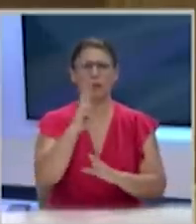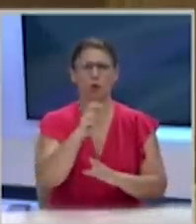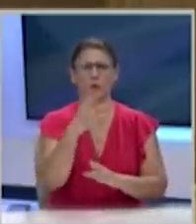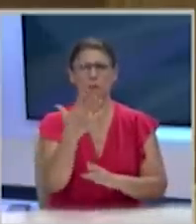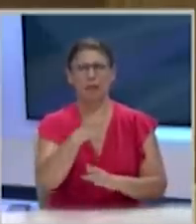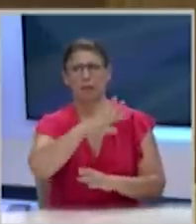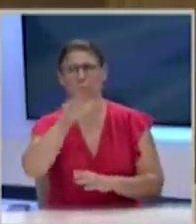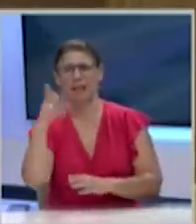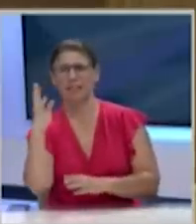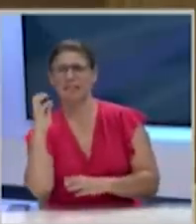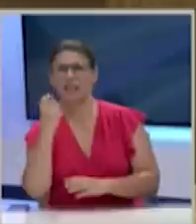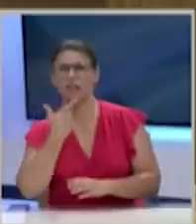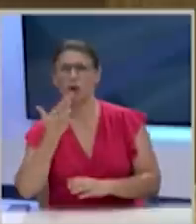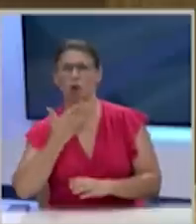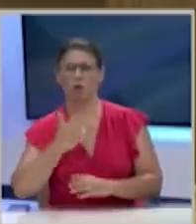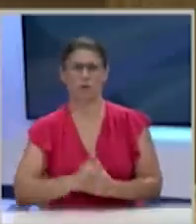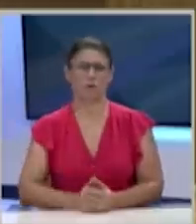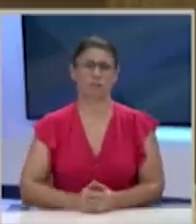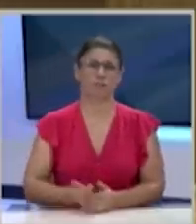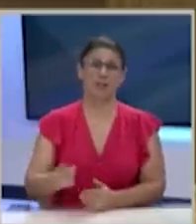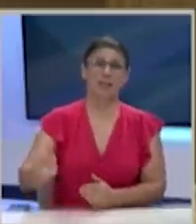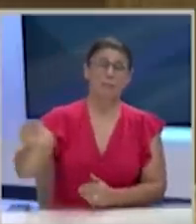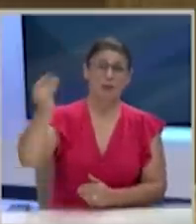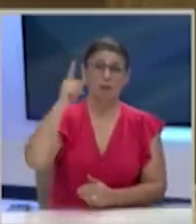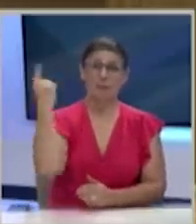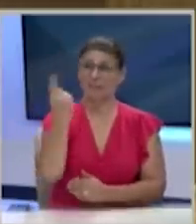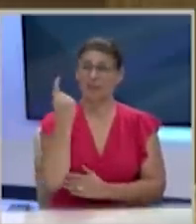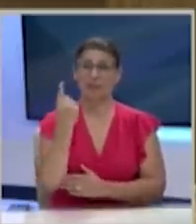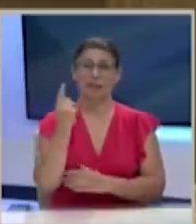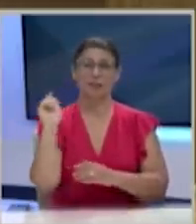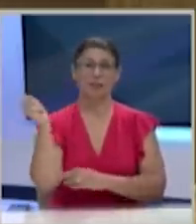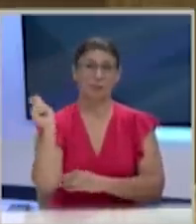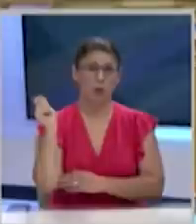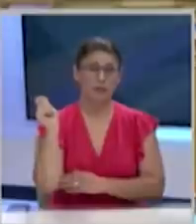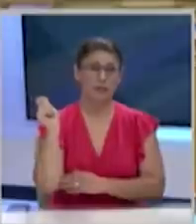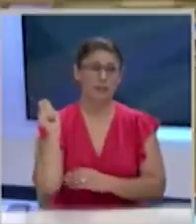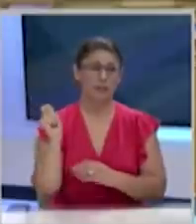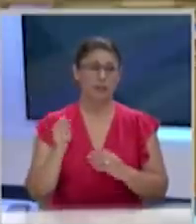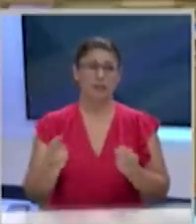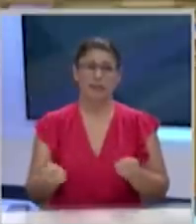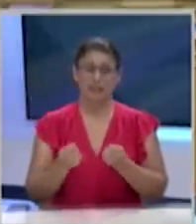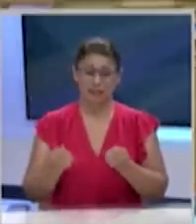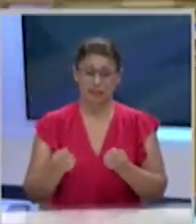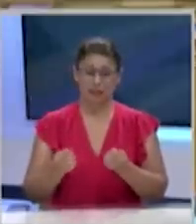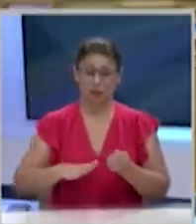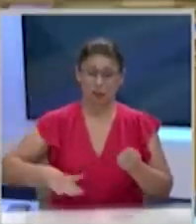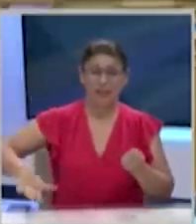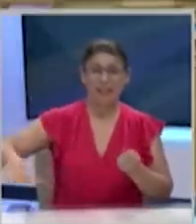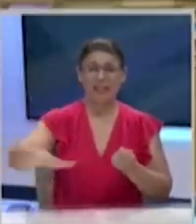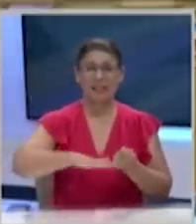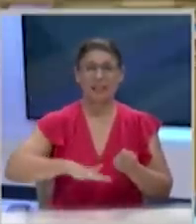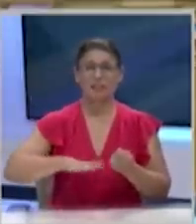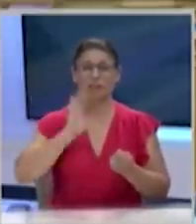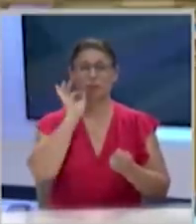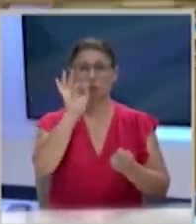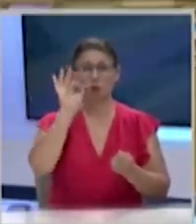ετών. Φταίνε οι ακραίες συνθήκες για την πολιτική χρήσεων γης με κριτήριο την κερδοφορία